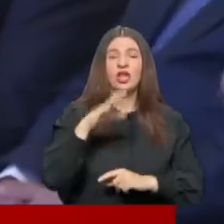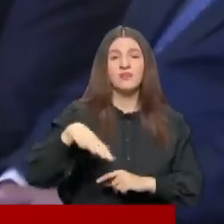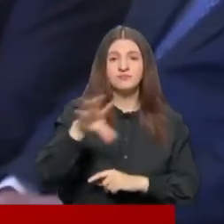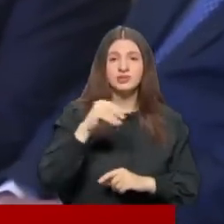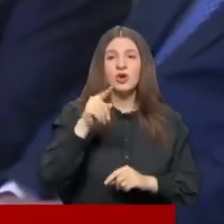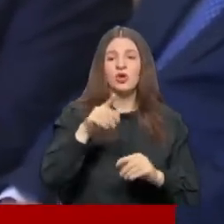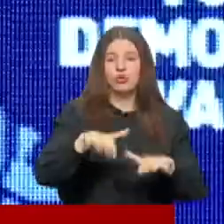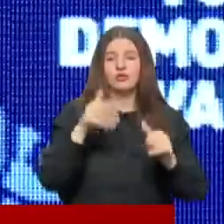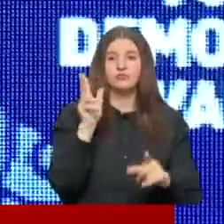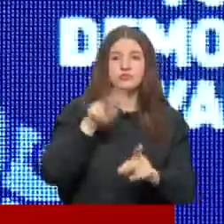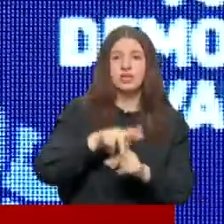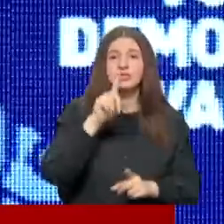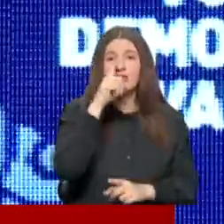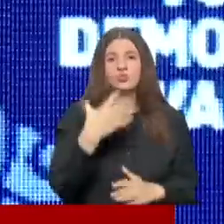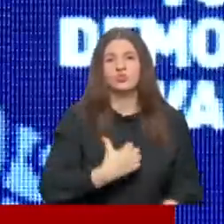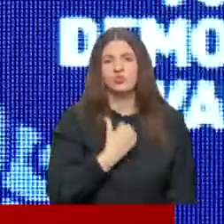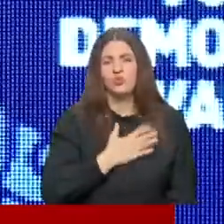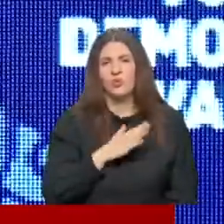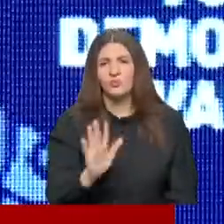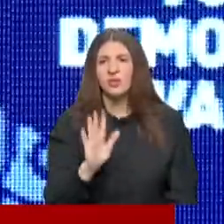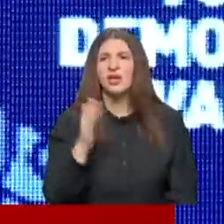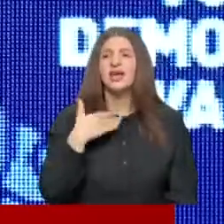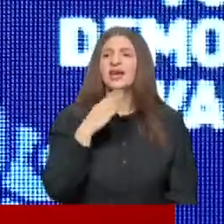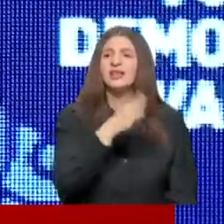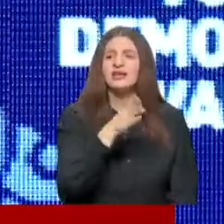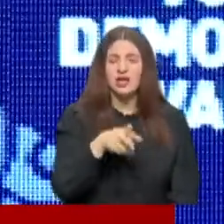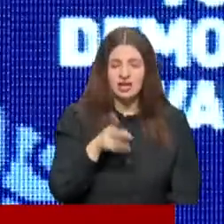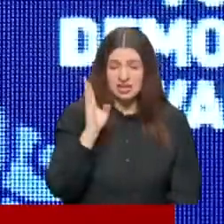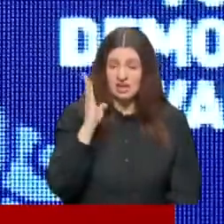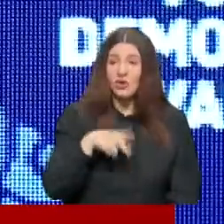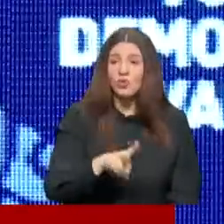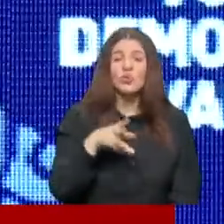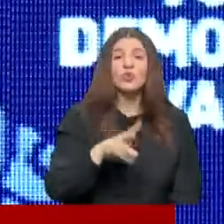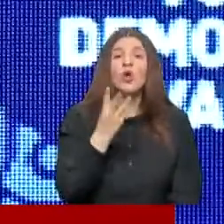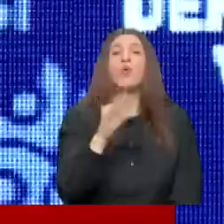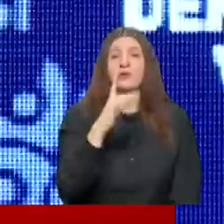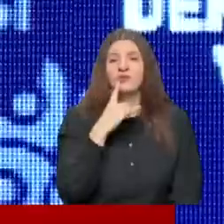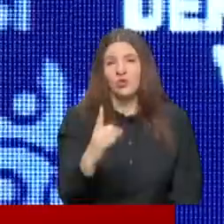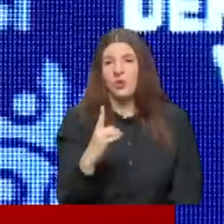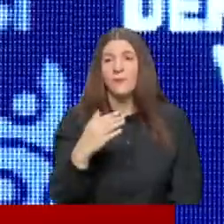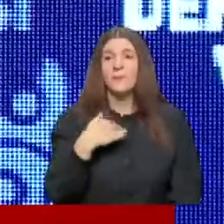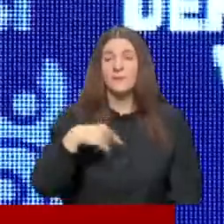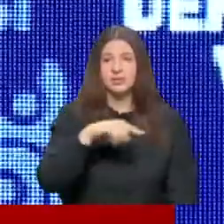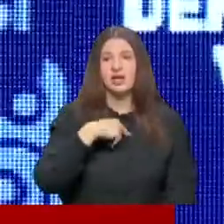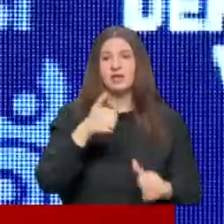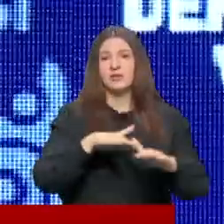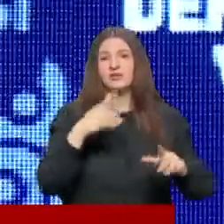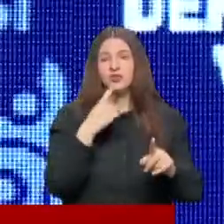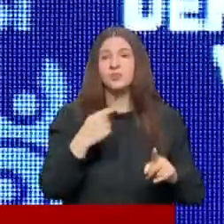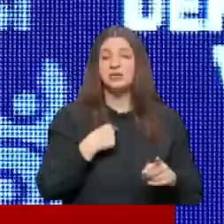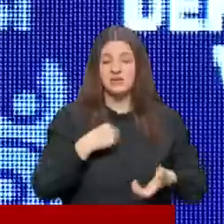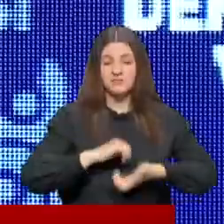yöneticileri o törendeydi. Sadece üzülüyorum. Ve gittikleri yolun yol olmadığını söylüyorum. Biz altılı masa diyoruz.